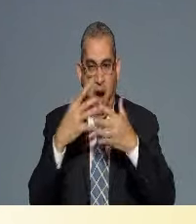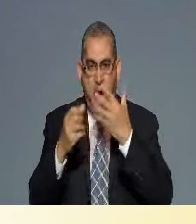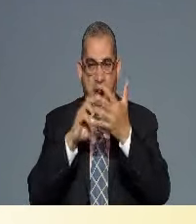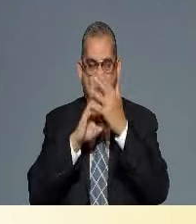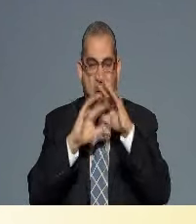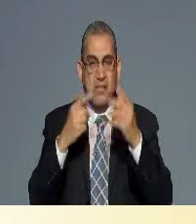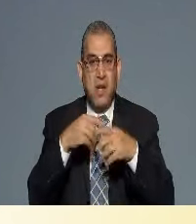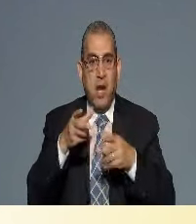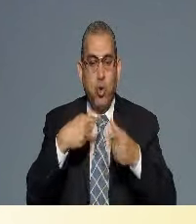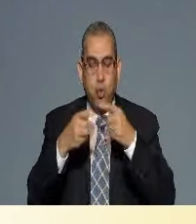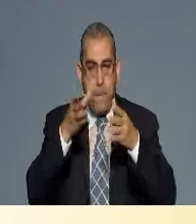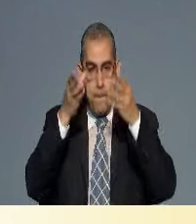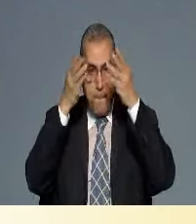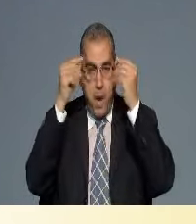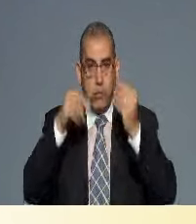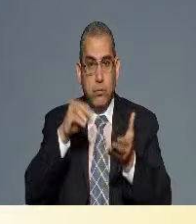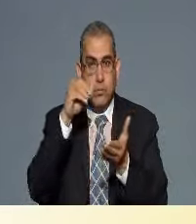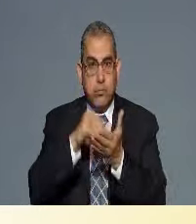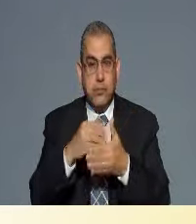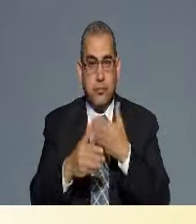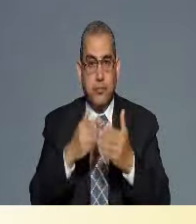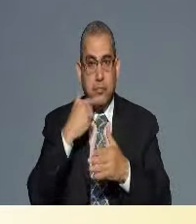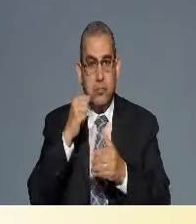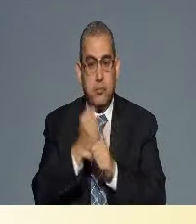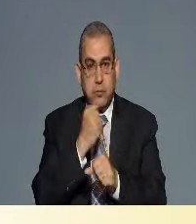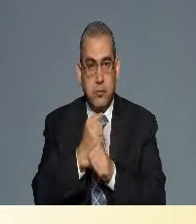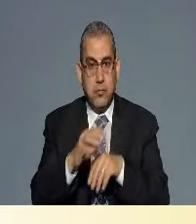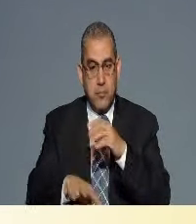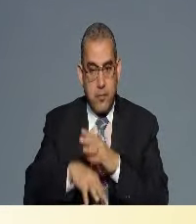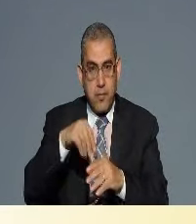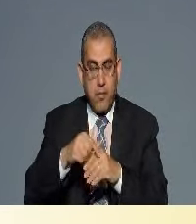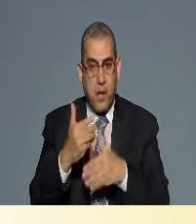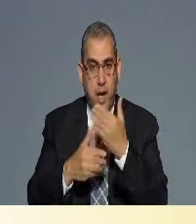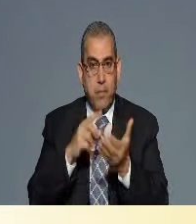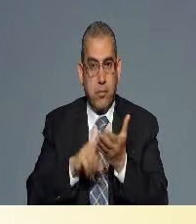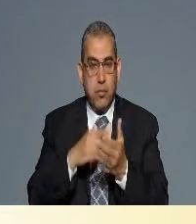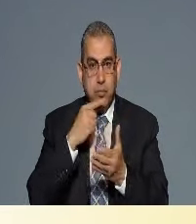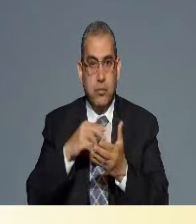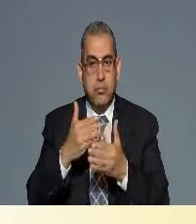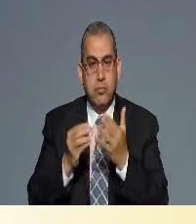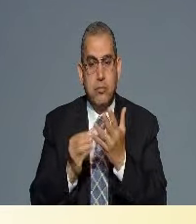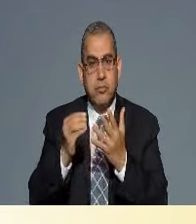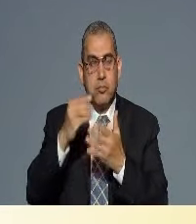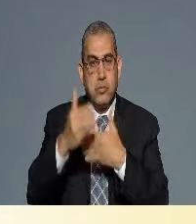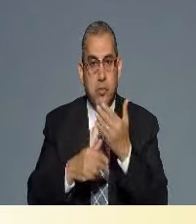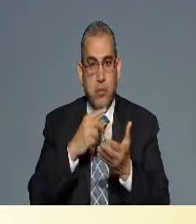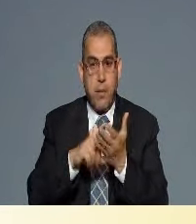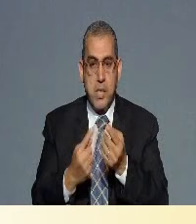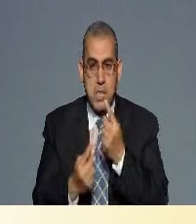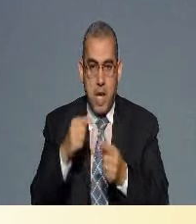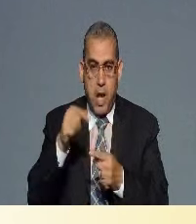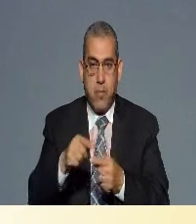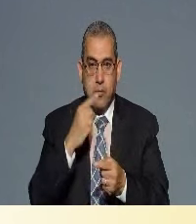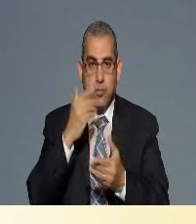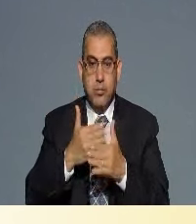وتكنولوجيا المعلومات، من اول ما البنيه التحتيه اللي احنا بنقوم بيها في الارض، مرورا بالزراعه، عمليات المسح